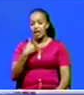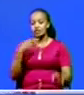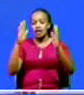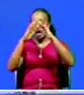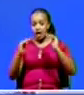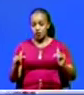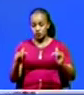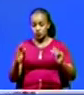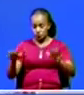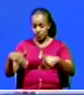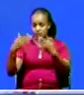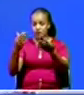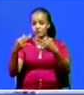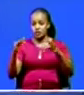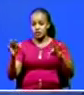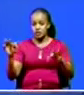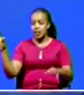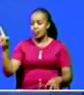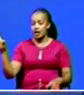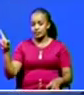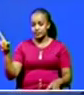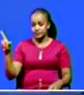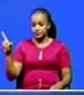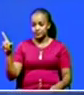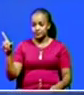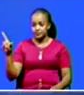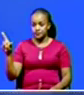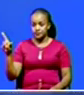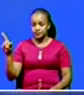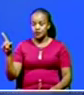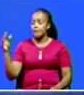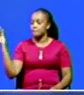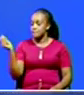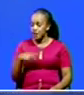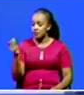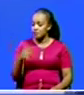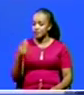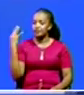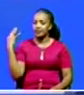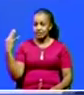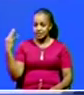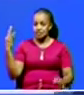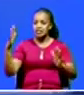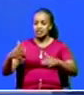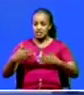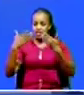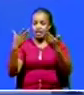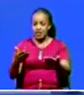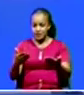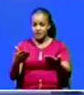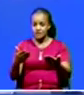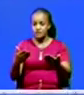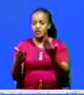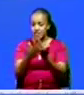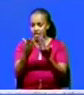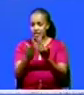kutupatia huku Langata. Kwa miezi 3 chumba hiki kikampa huduma hizo John. Hakuwa mgonjwa wa chakula wala